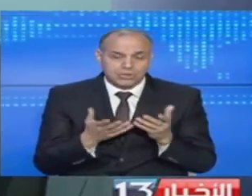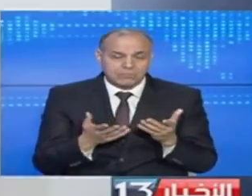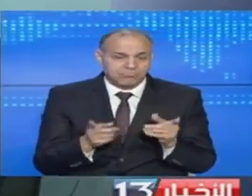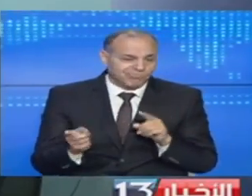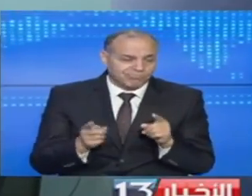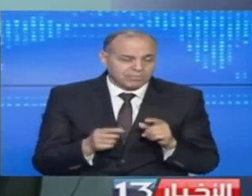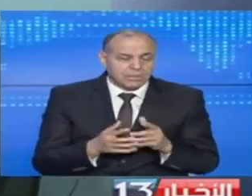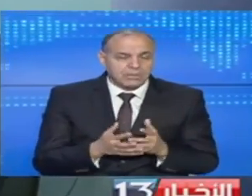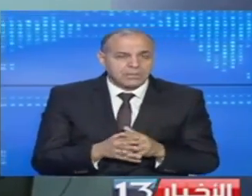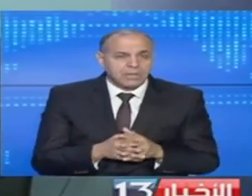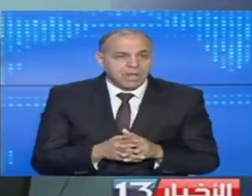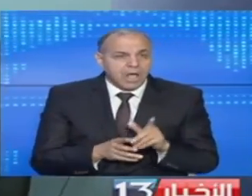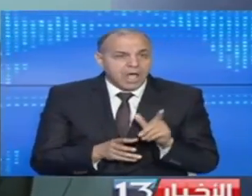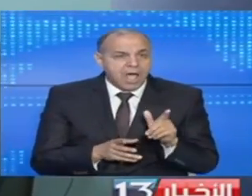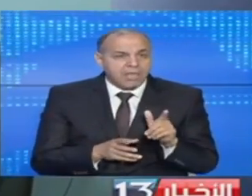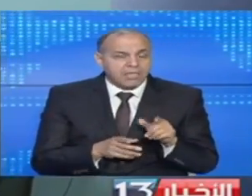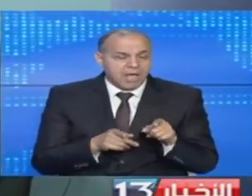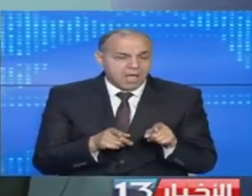بيناتهم